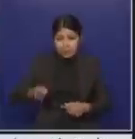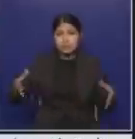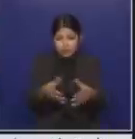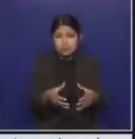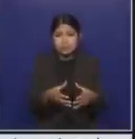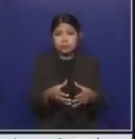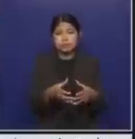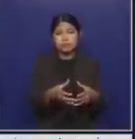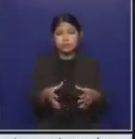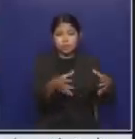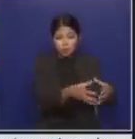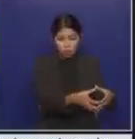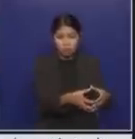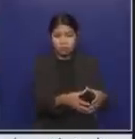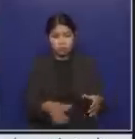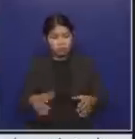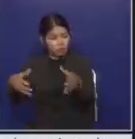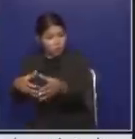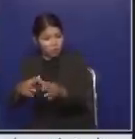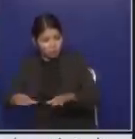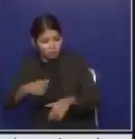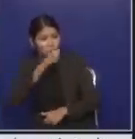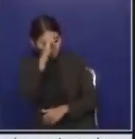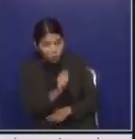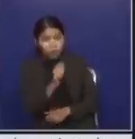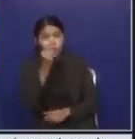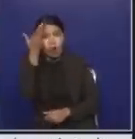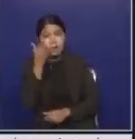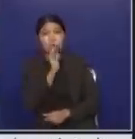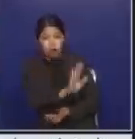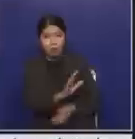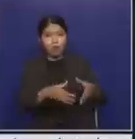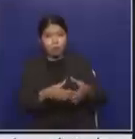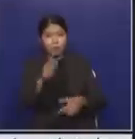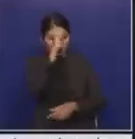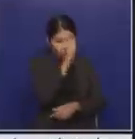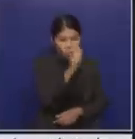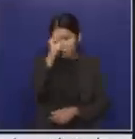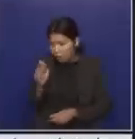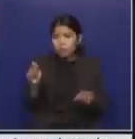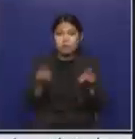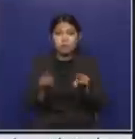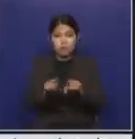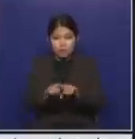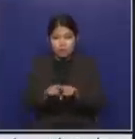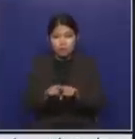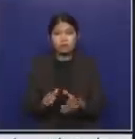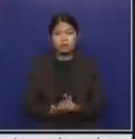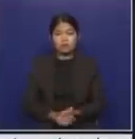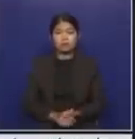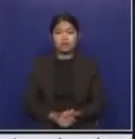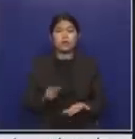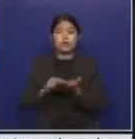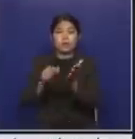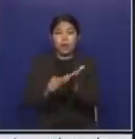ฮะซึ่งประชาชนอีกฝ่ายก็ต้องเคารพในความคิดเห็นและการแสดงออกของพวกเขาเช่นกันครับค่ะสำหรับข้อ